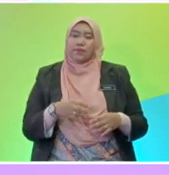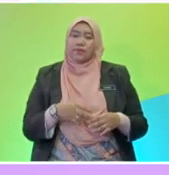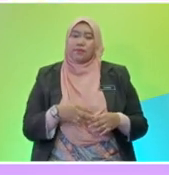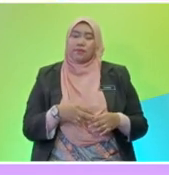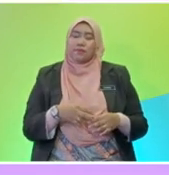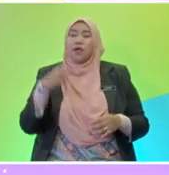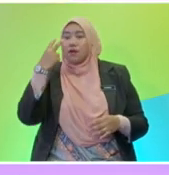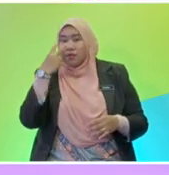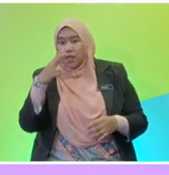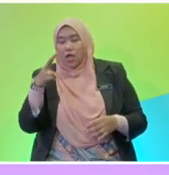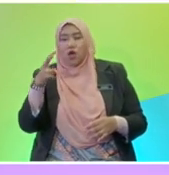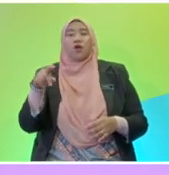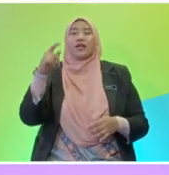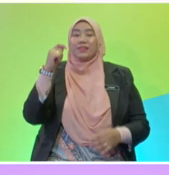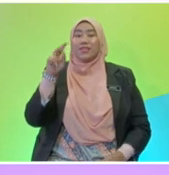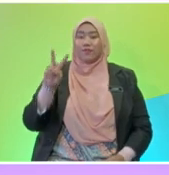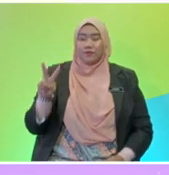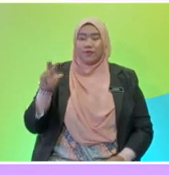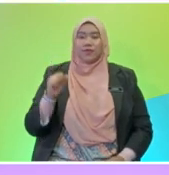TV juga